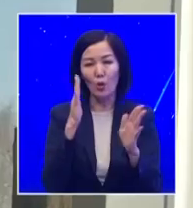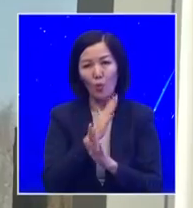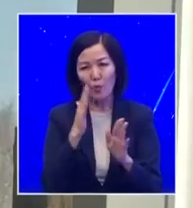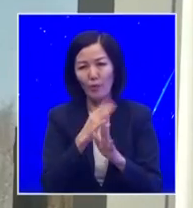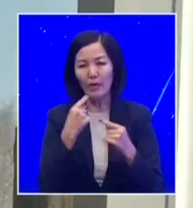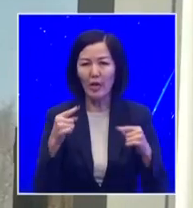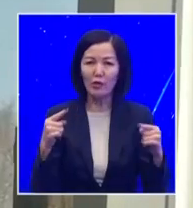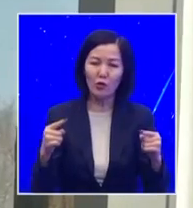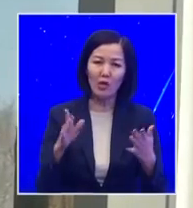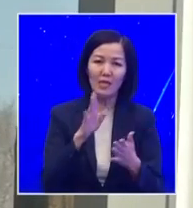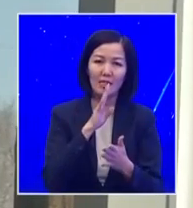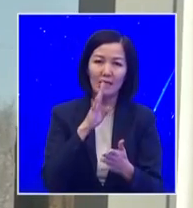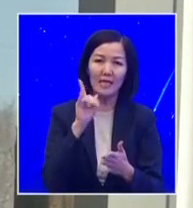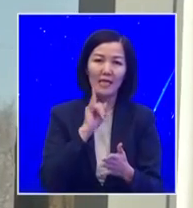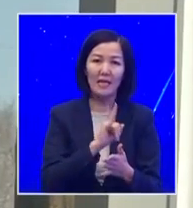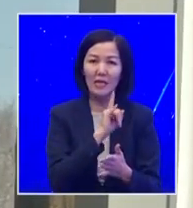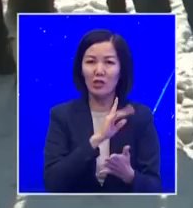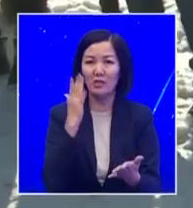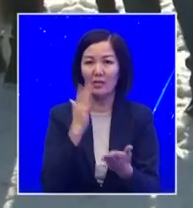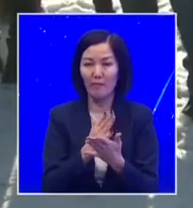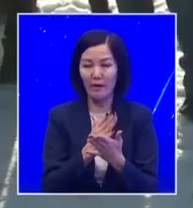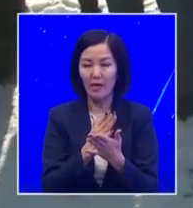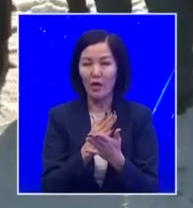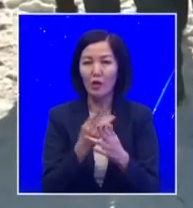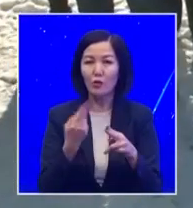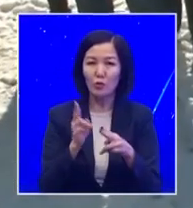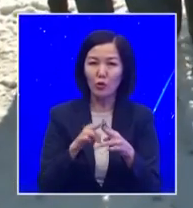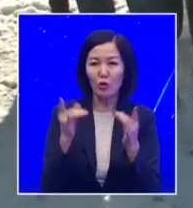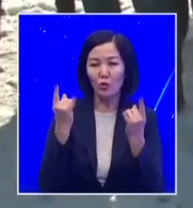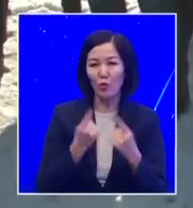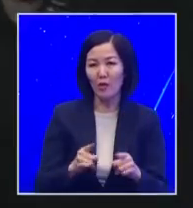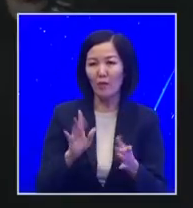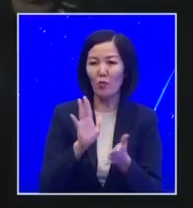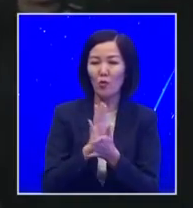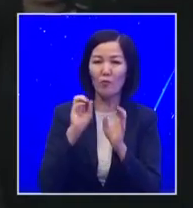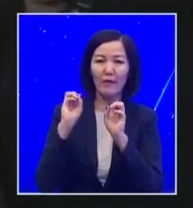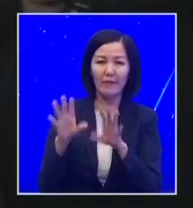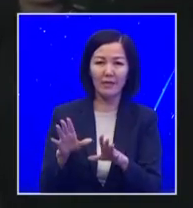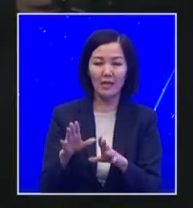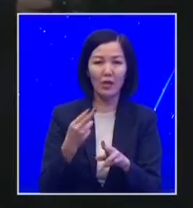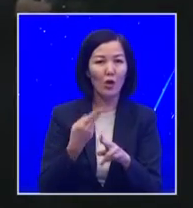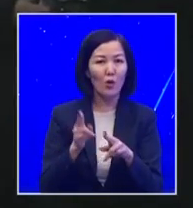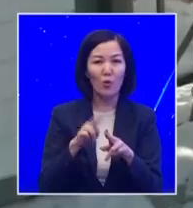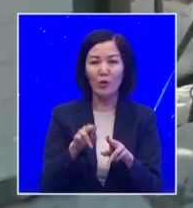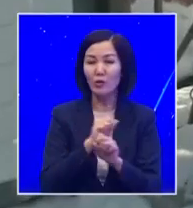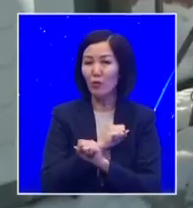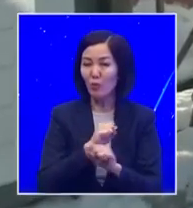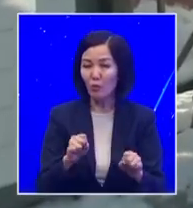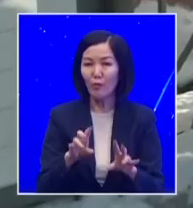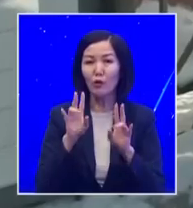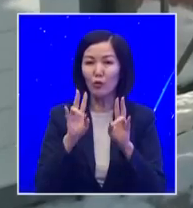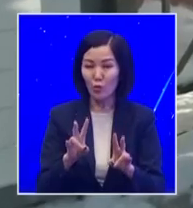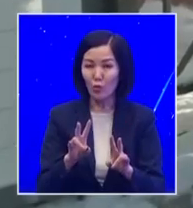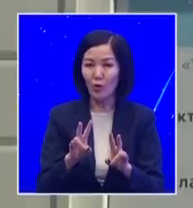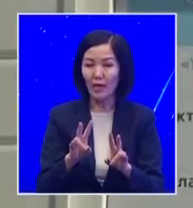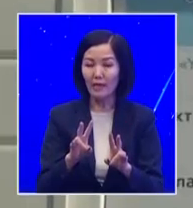тағдыры неше түрлі тәлкекке түскен шарасыз жандар болады. Дейді мамандар. Ал асыл дініміз ислам өкілдері де бала